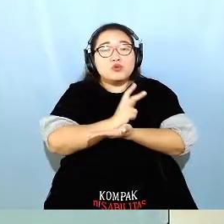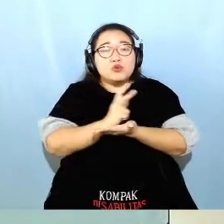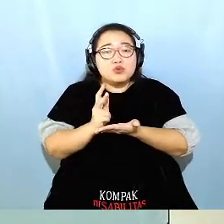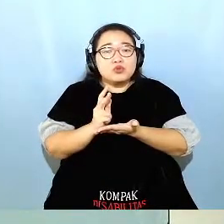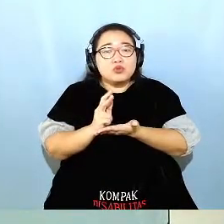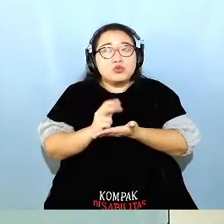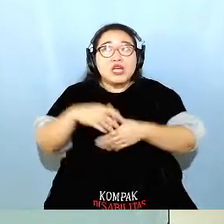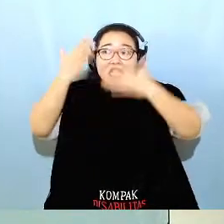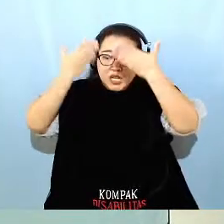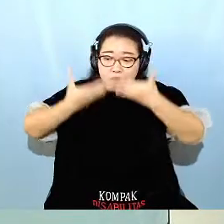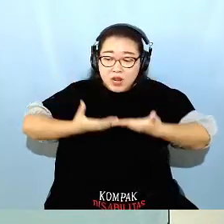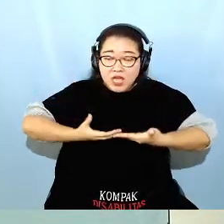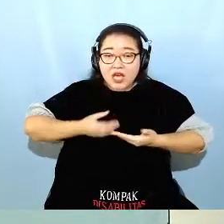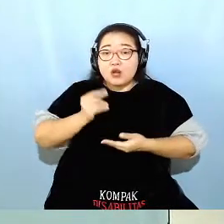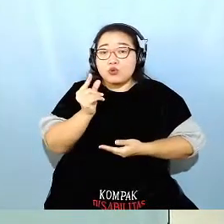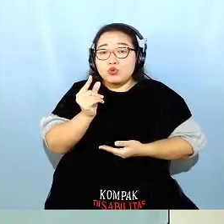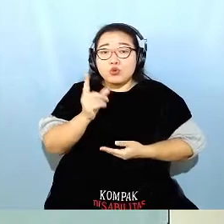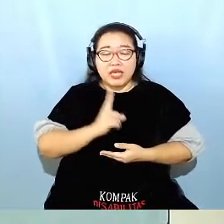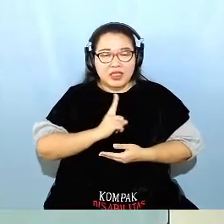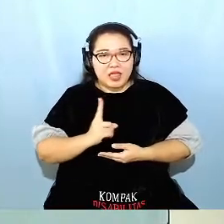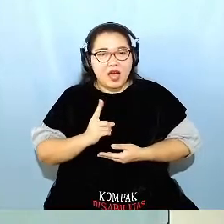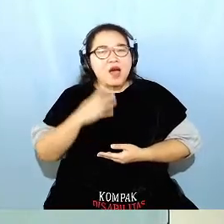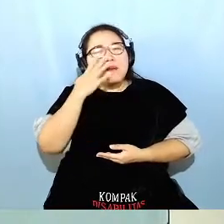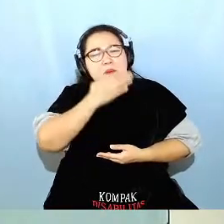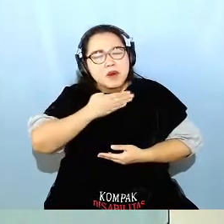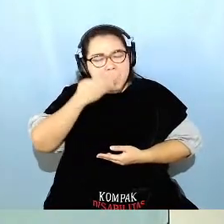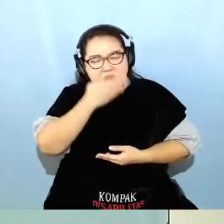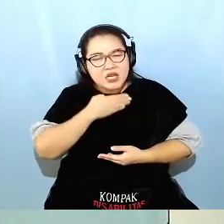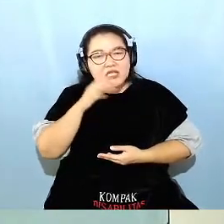berbahasa. Nah, pada pagi ini